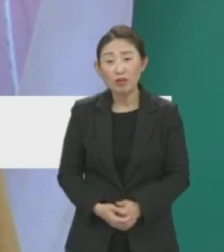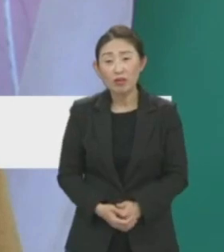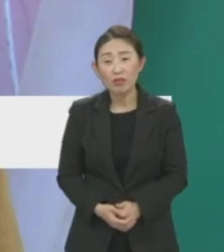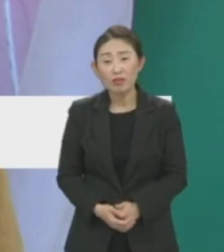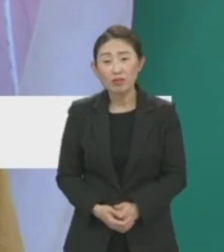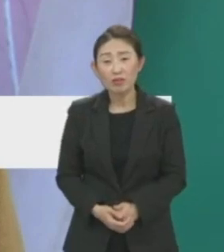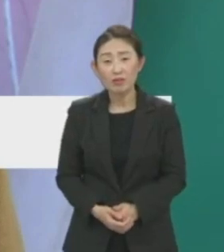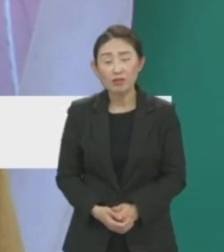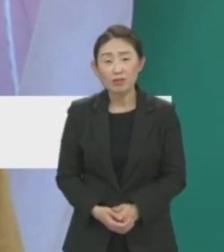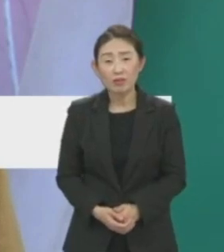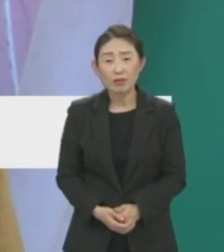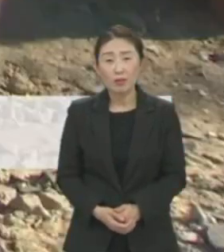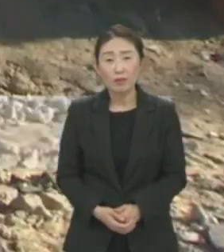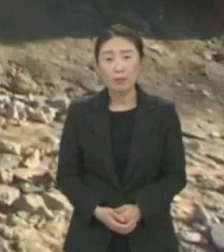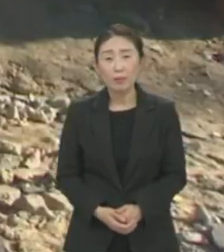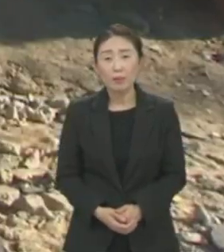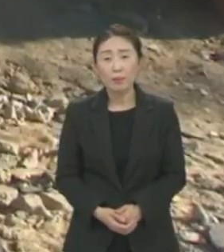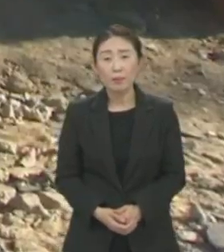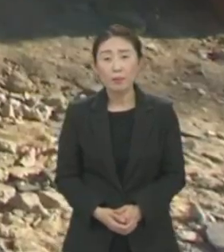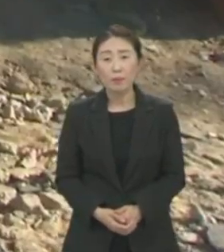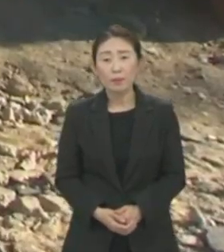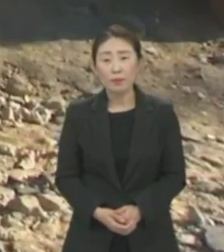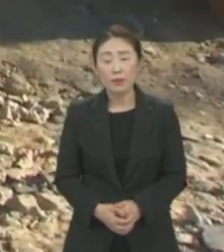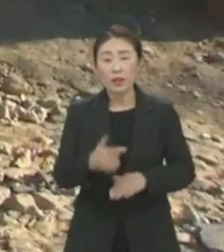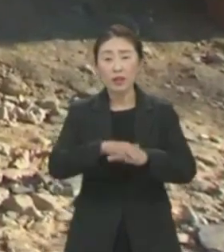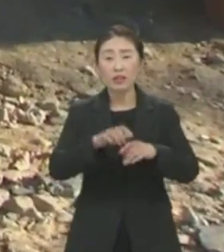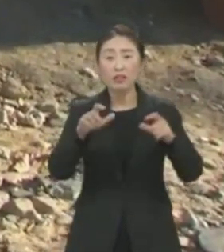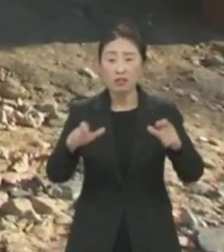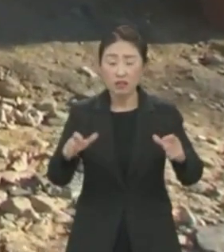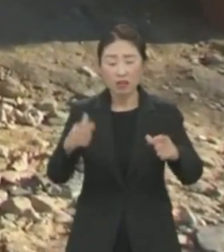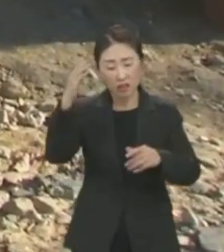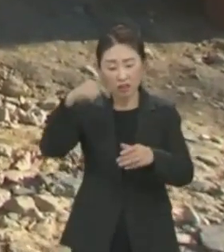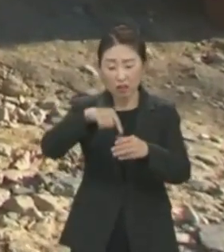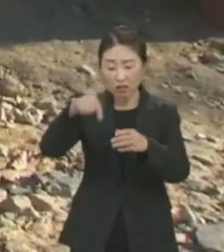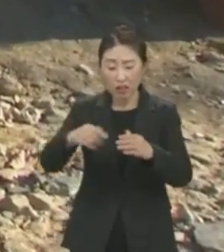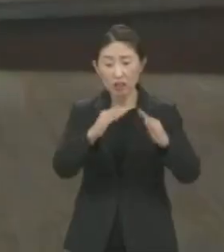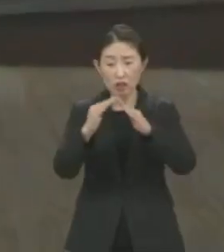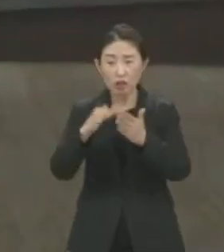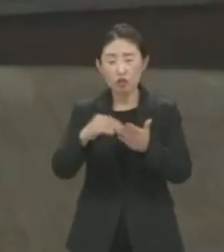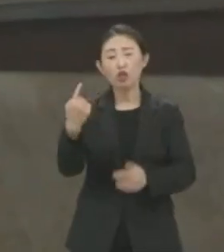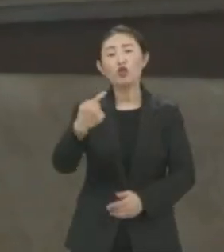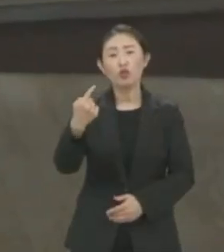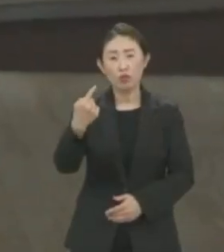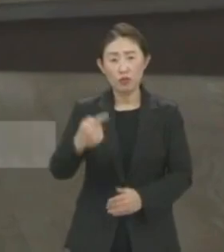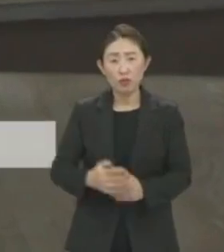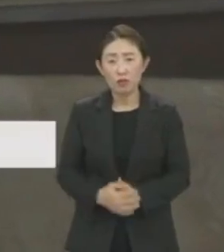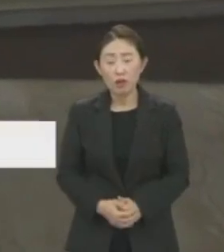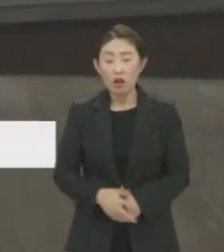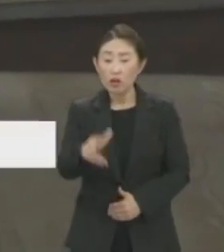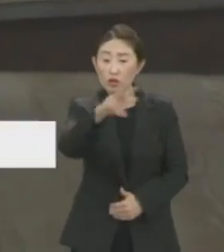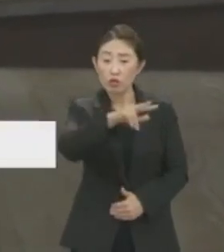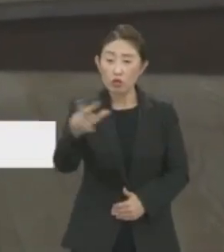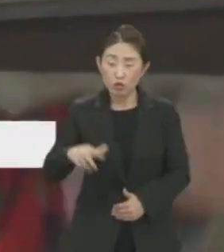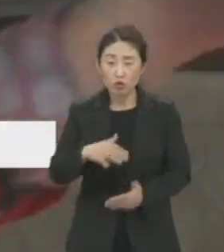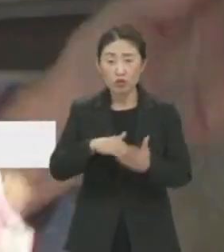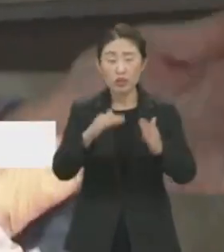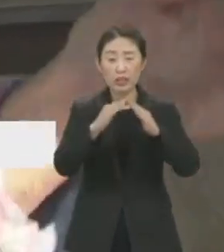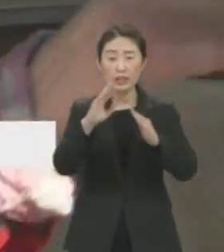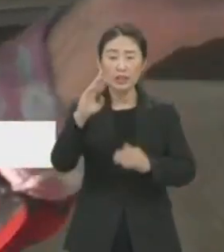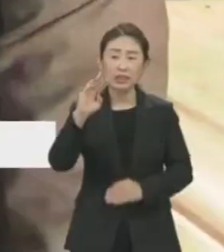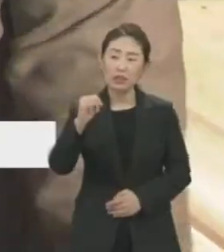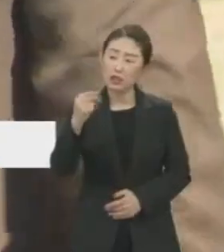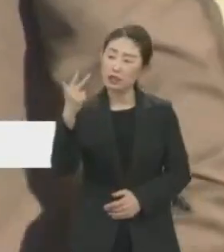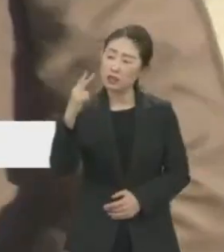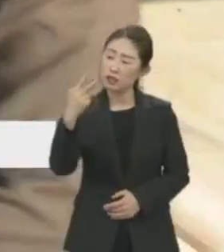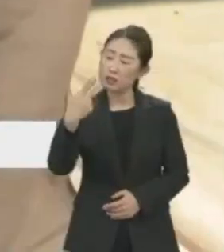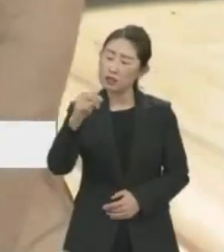너무 큰 힘이 되겠습니다. 대전에 여전히 연탄을 떼는 가구는 천여 세대. 전국적으로 7만 4천 가구가 넘는